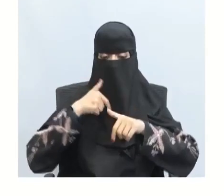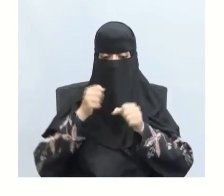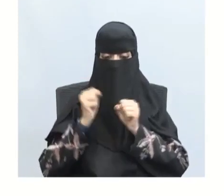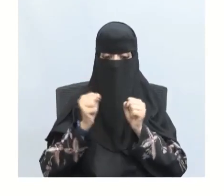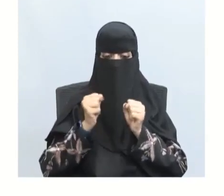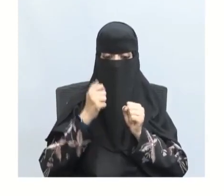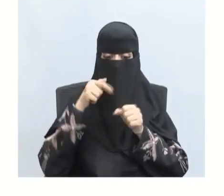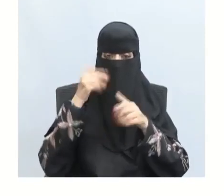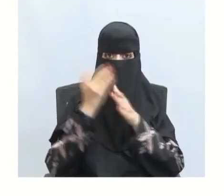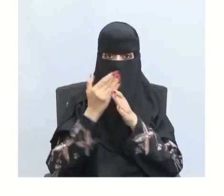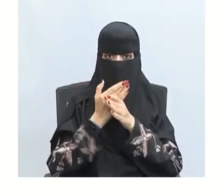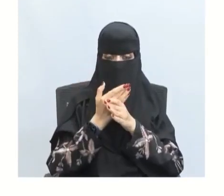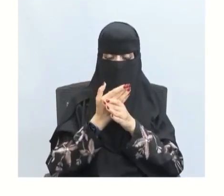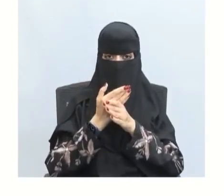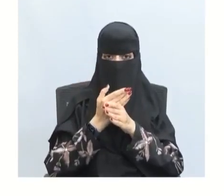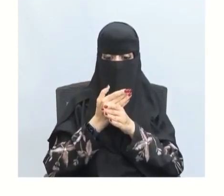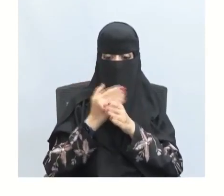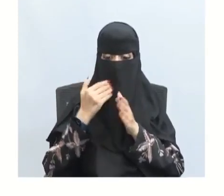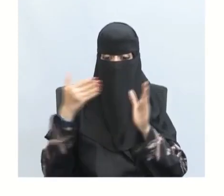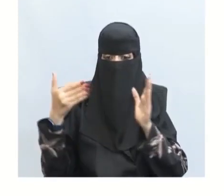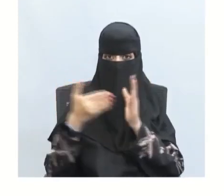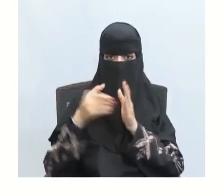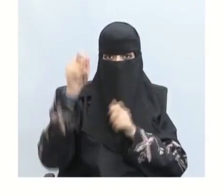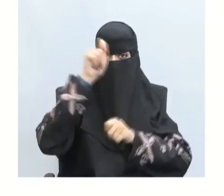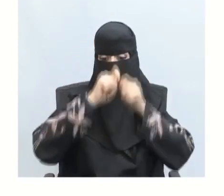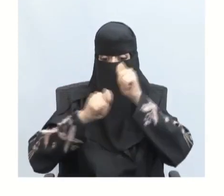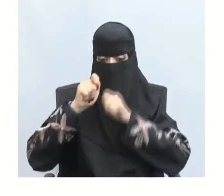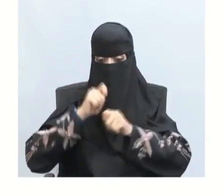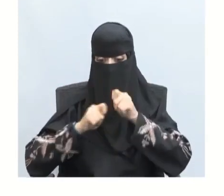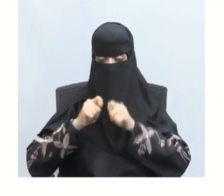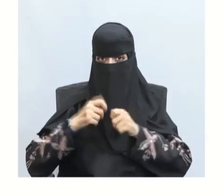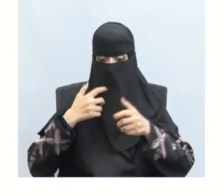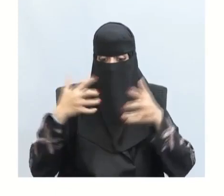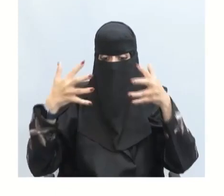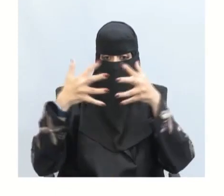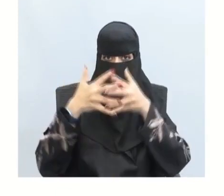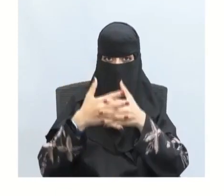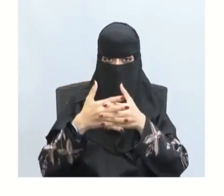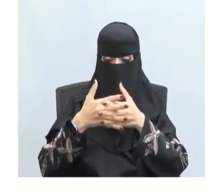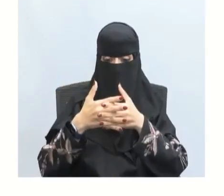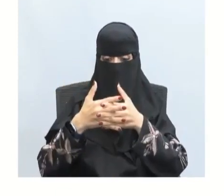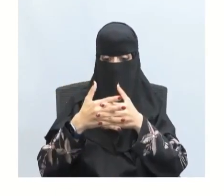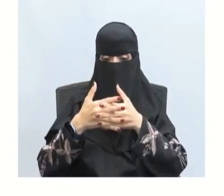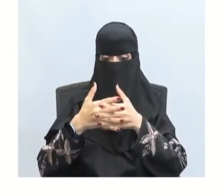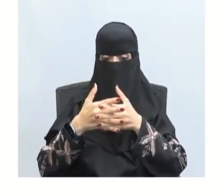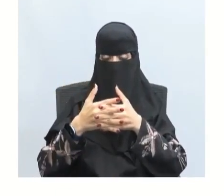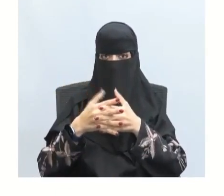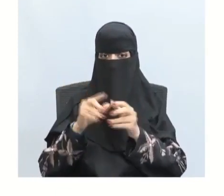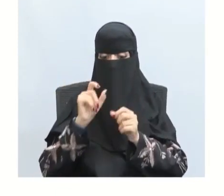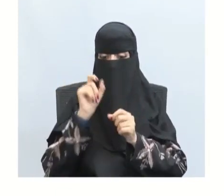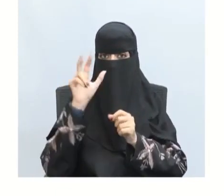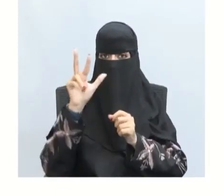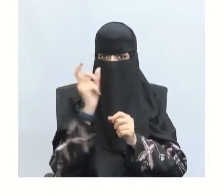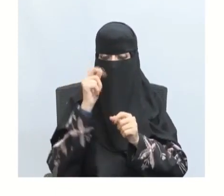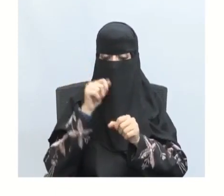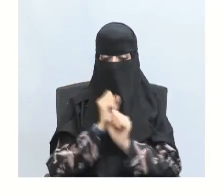ولكن ابرد ما السبب في ذلك بسبب انتهاء عمليه الاندماج